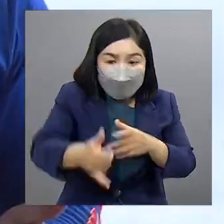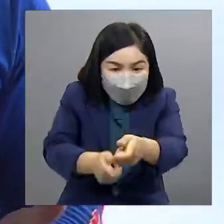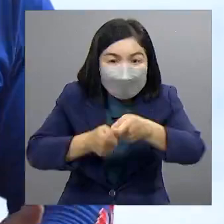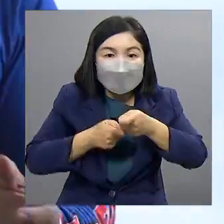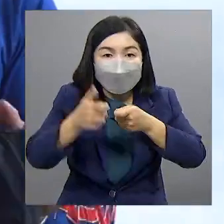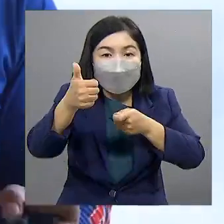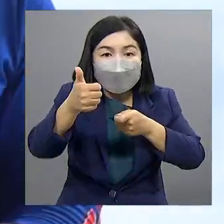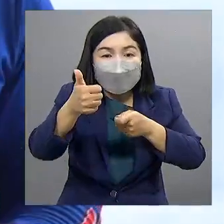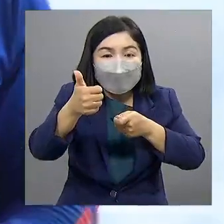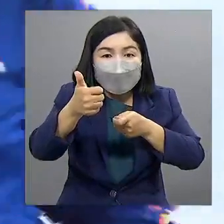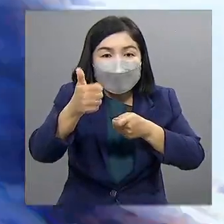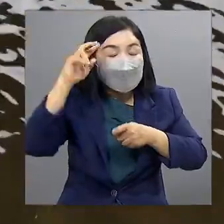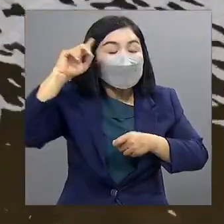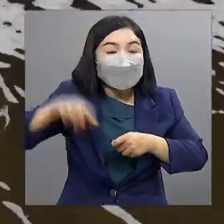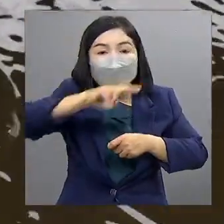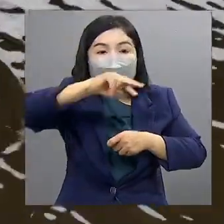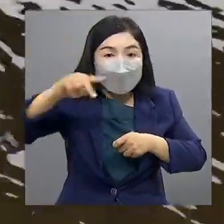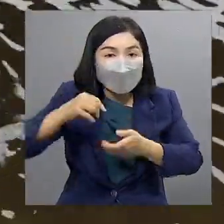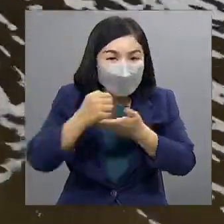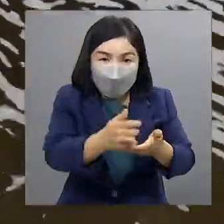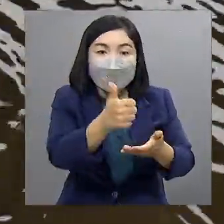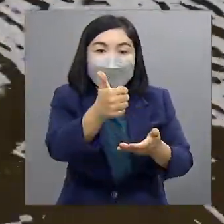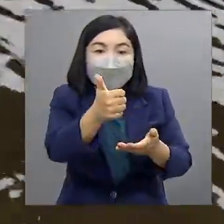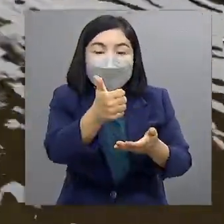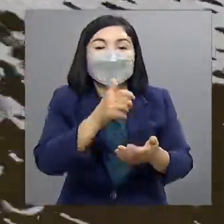ำหรับคนว่ายน้ำไม่เป็นก็ยังช่วยได้ครับ